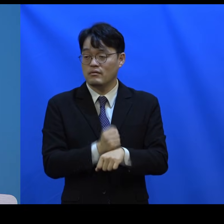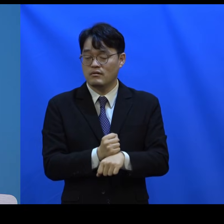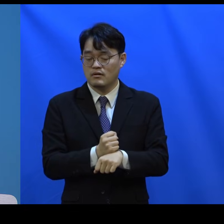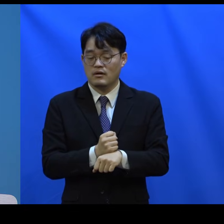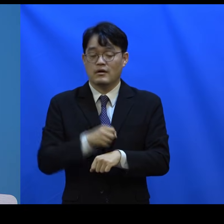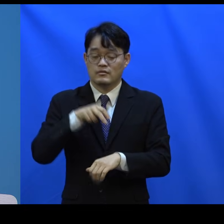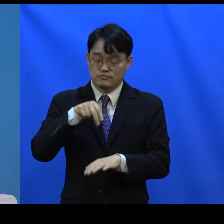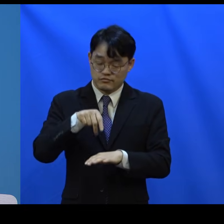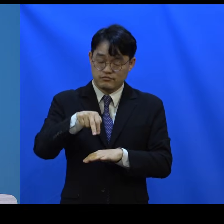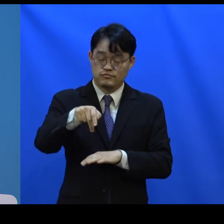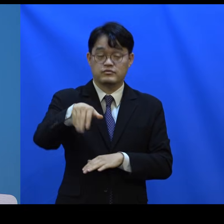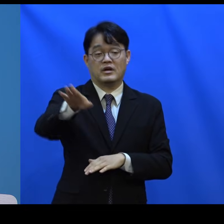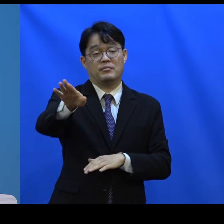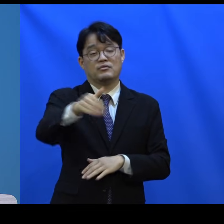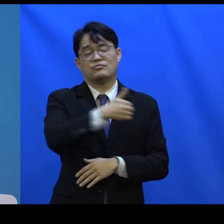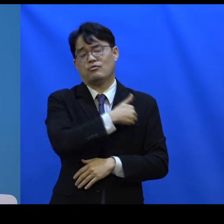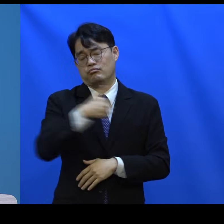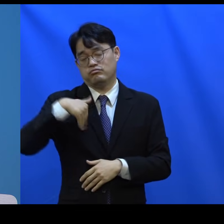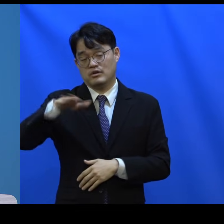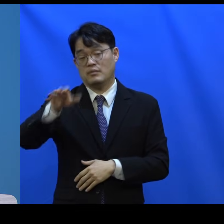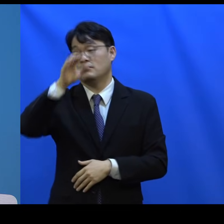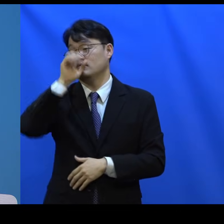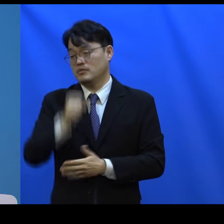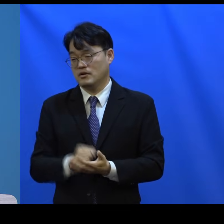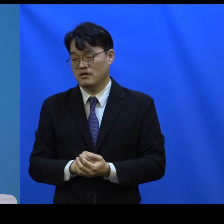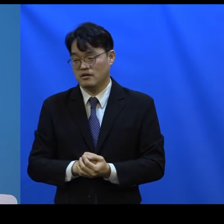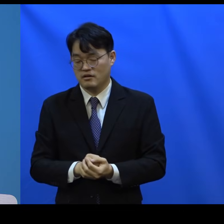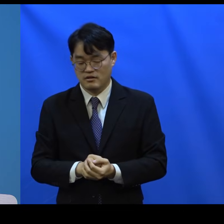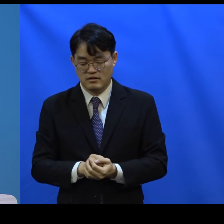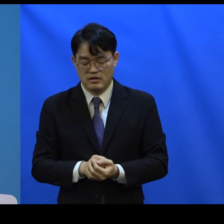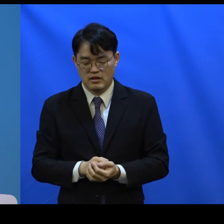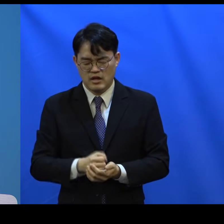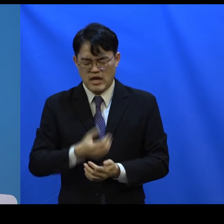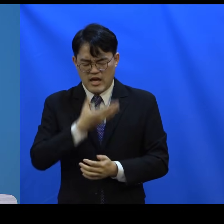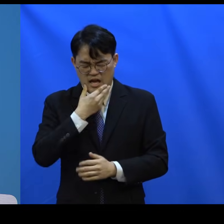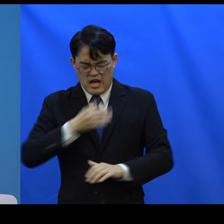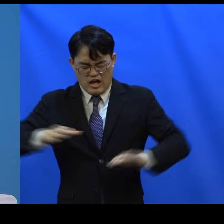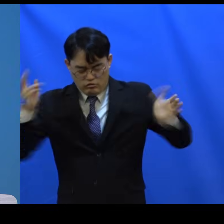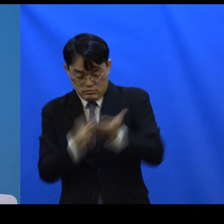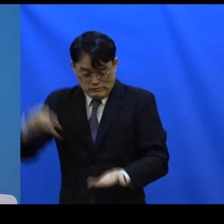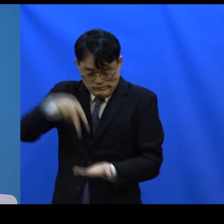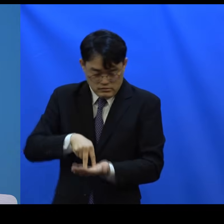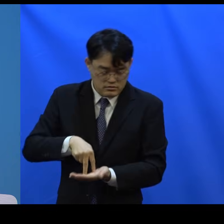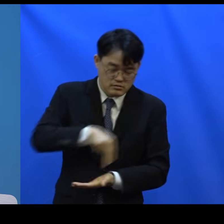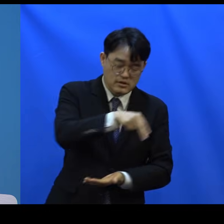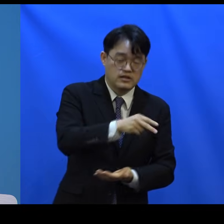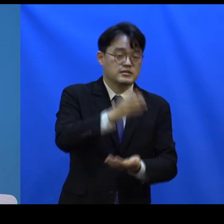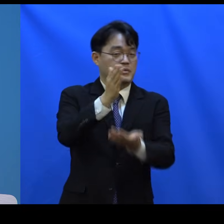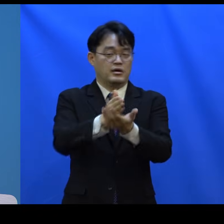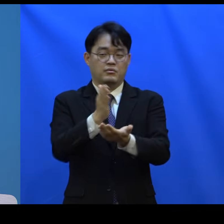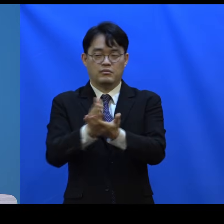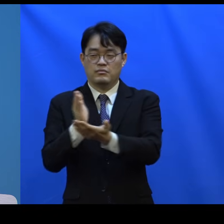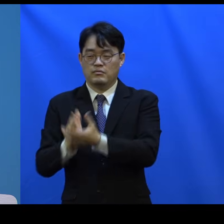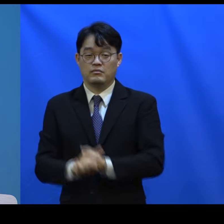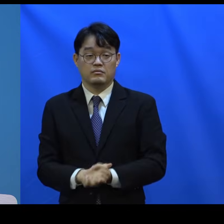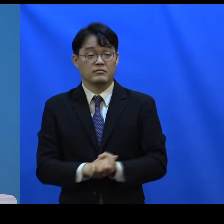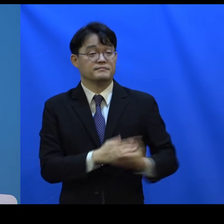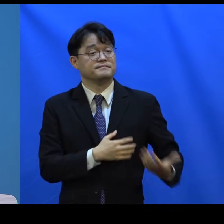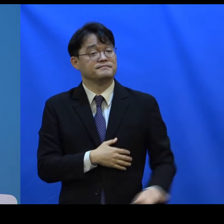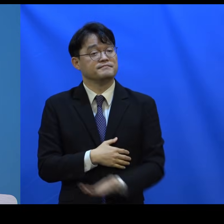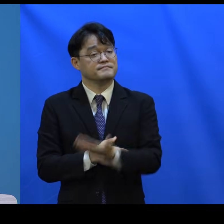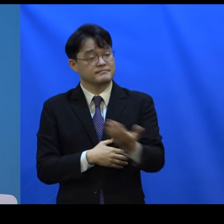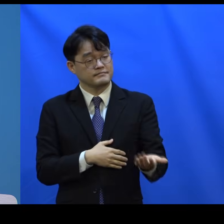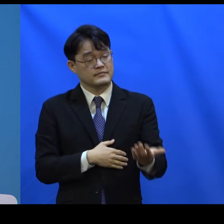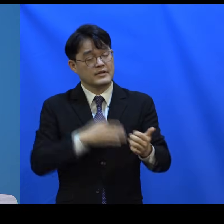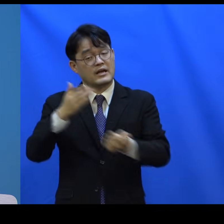시간이 쫓기니까 뭐 그 다음에 들어오는 분까지 앉아 있으면 좀 그렇지만 상당한 여유가 있거든요. 그런 시간을 통하여 여러분들이 좀